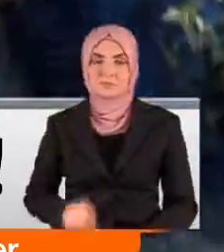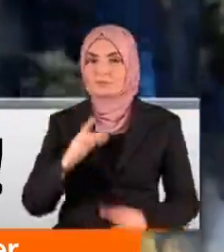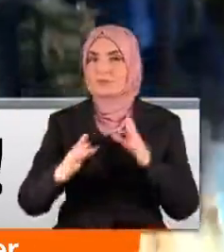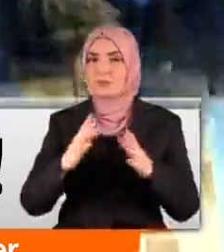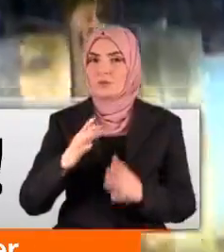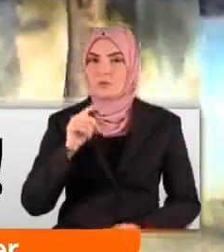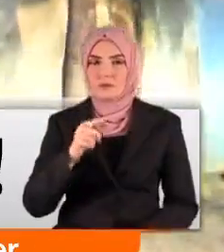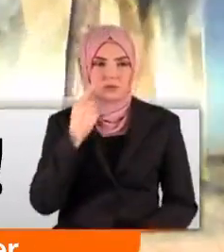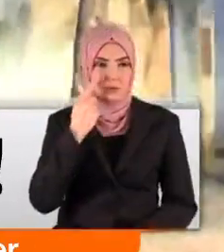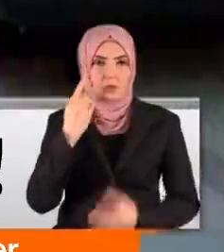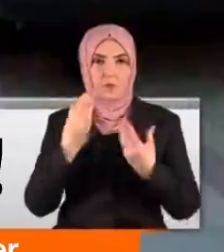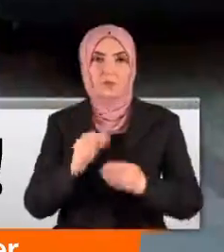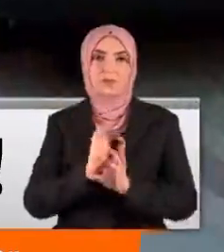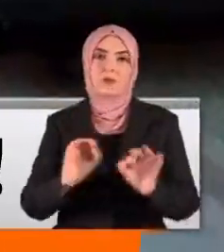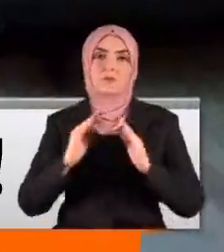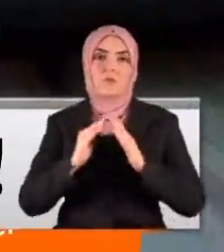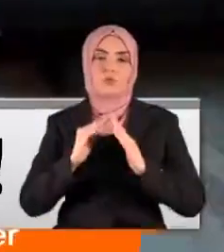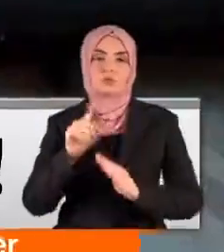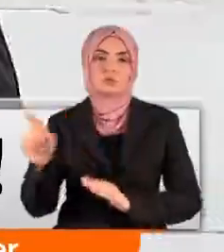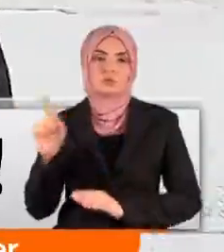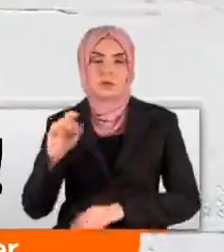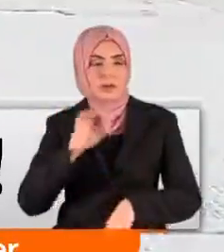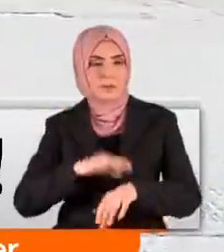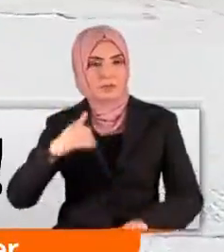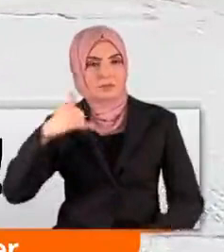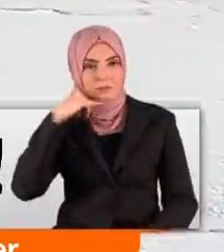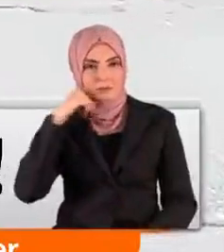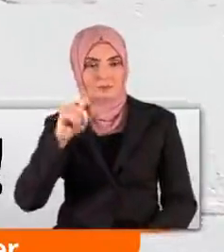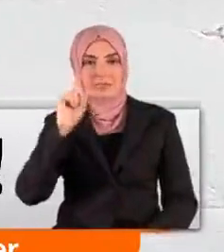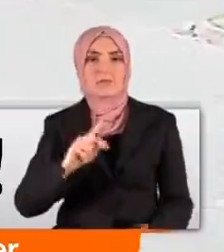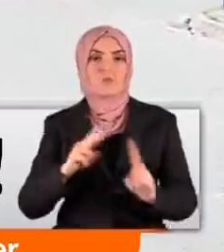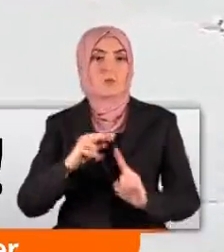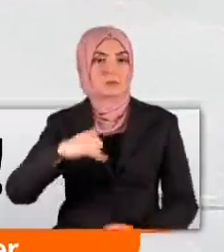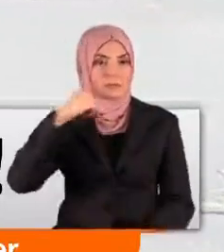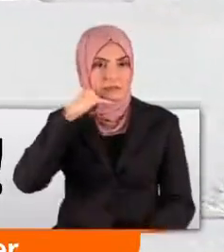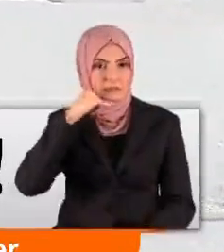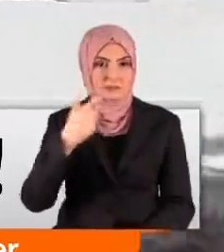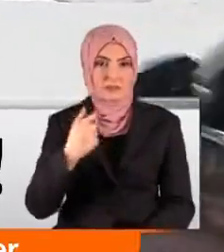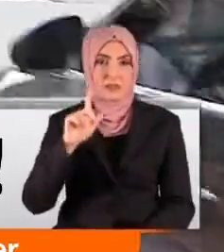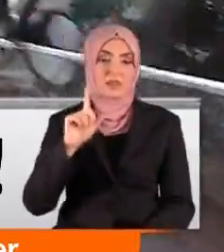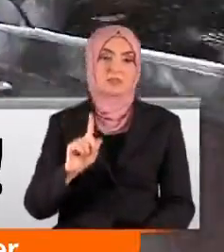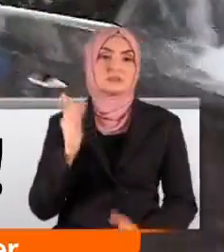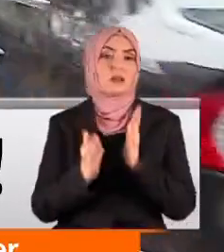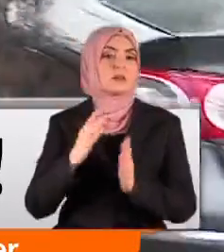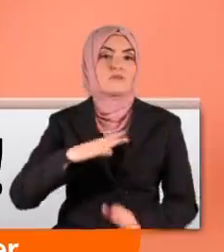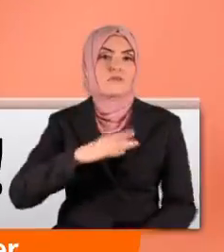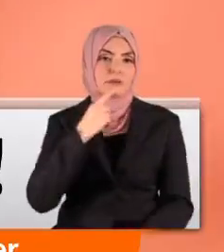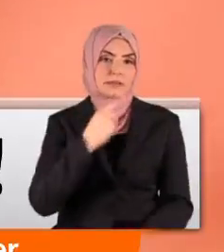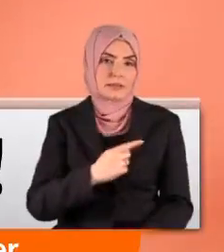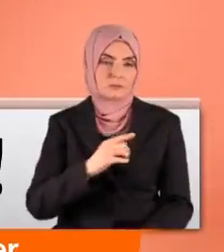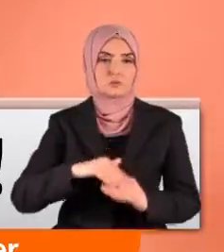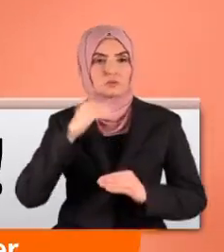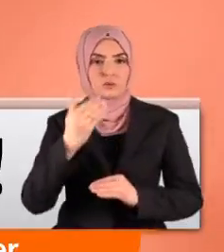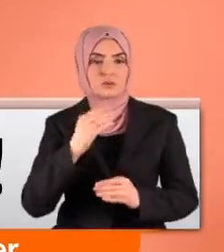almayan şahit olan komşuları hemen telefona sarıldım önce polisi aradım silahlı saldırı var dedim Sonra beni ambulans aktardılar